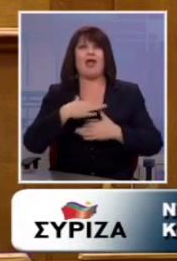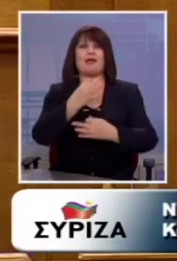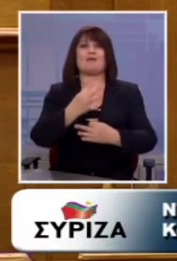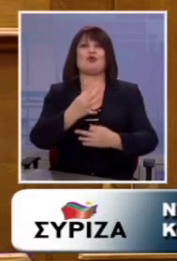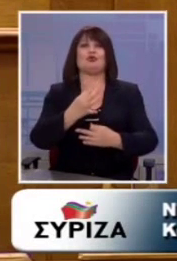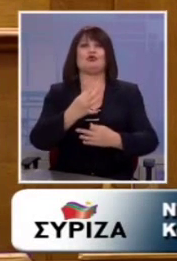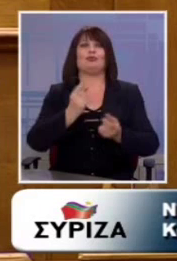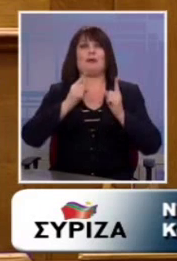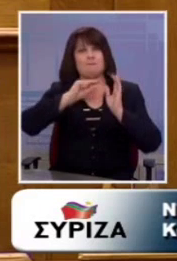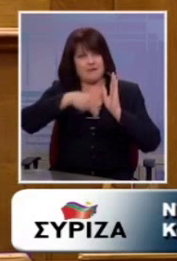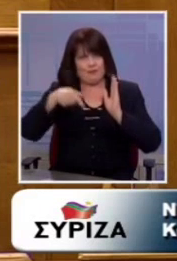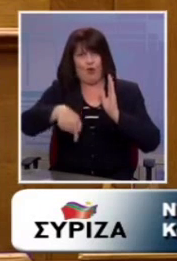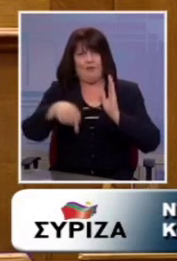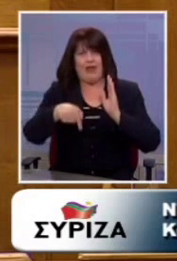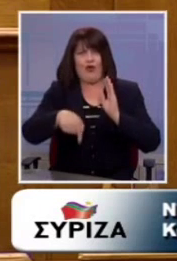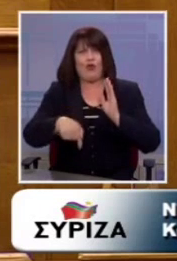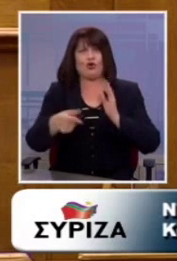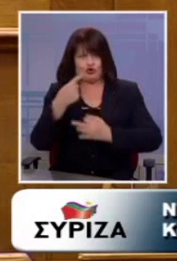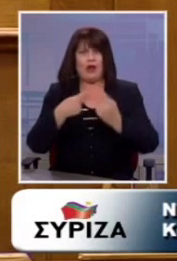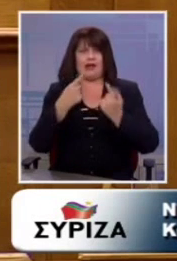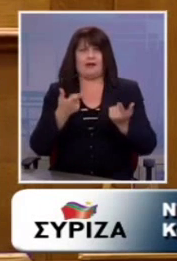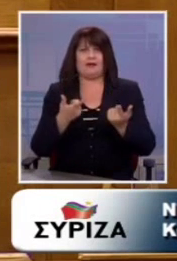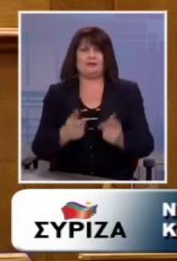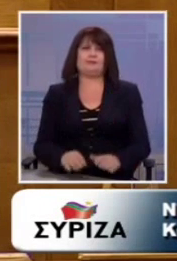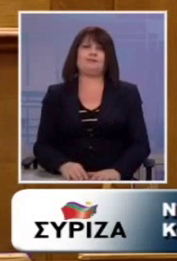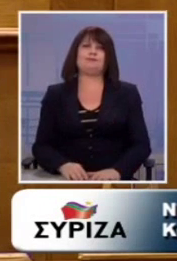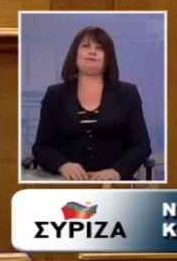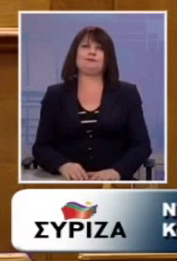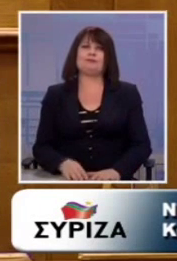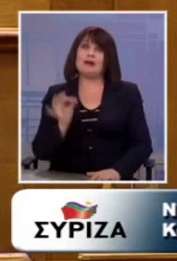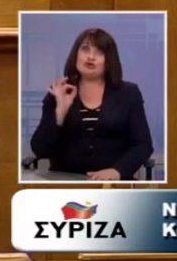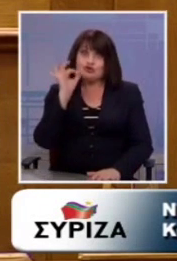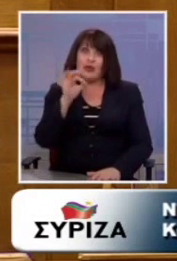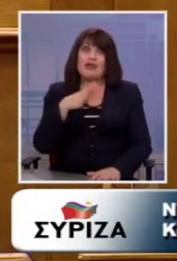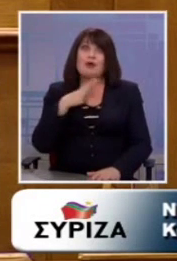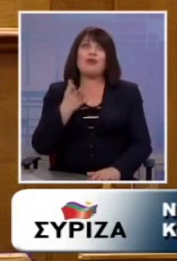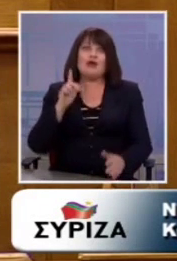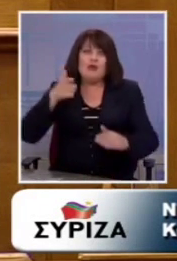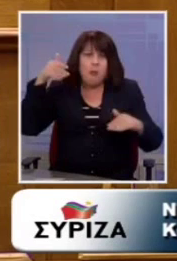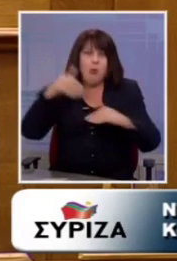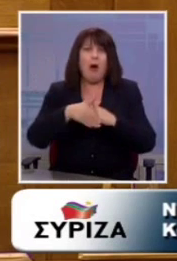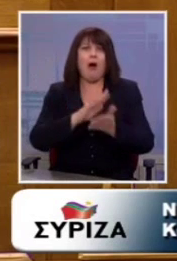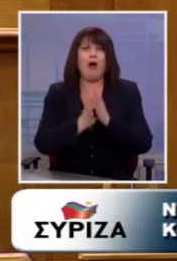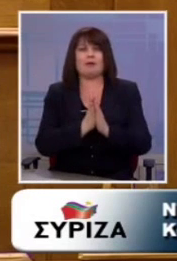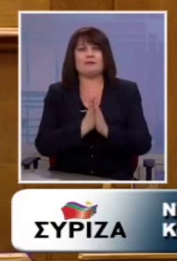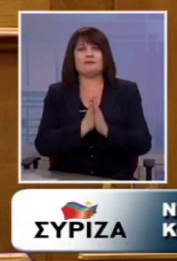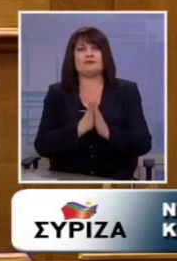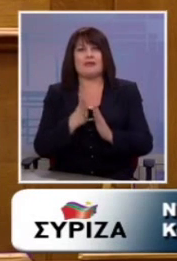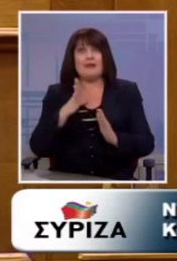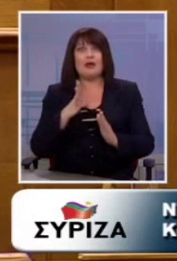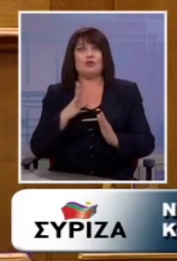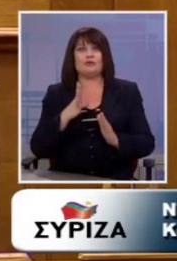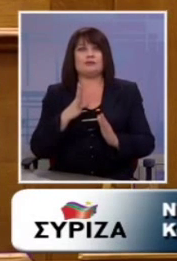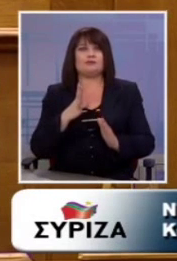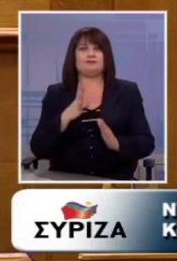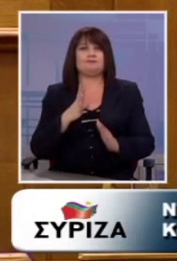των μνημονιακών δυνάμεων εδώ μέσα στη χώρα. Το επιδιώκουν, φαίνεται να το θέλουν και να έχουν στρατευτεί.